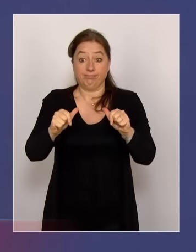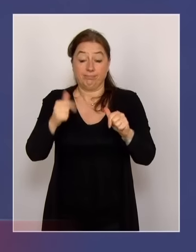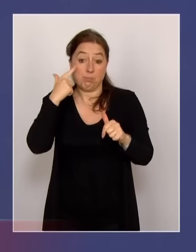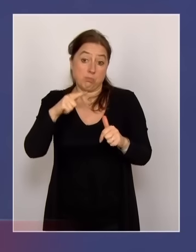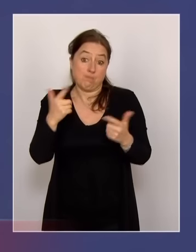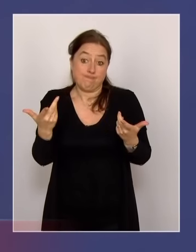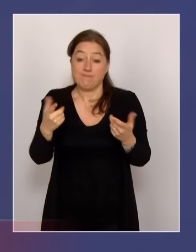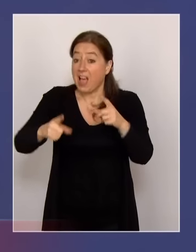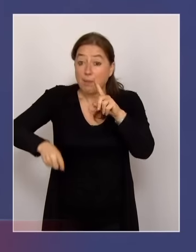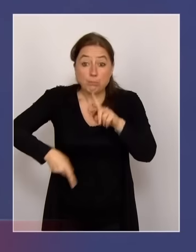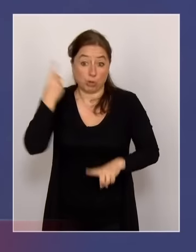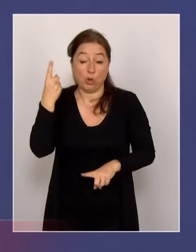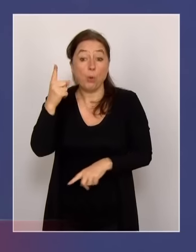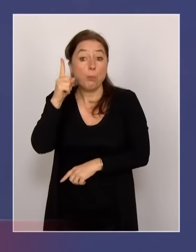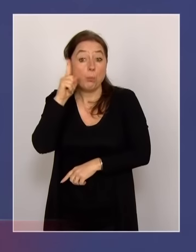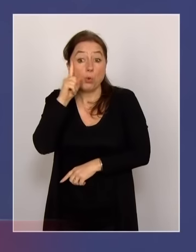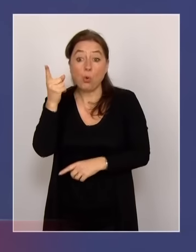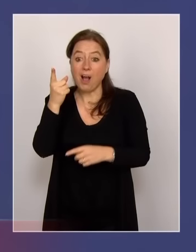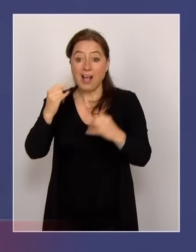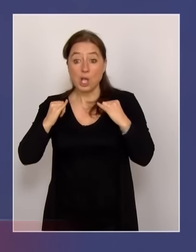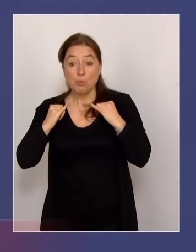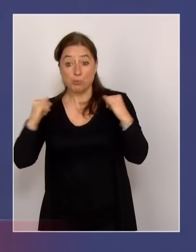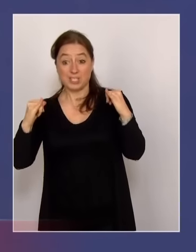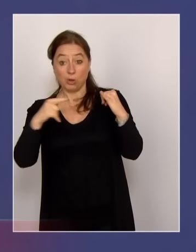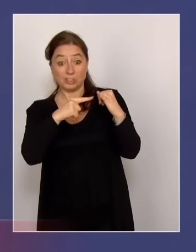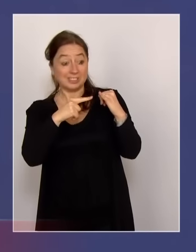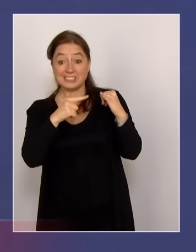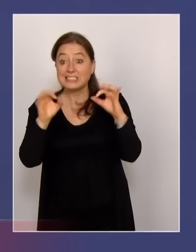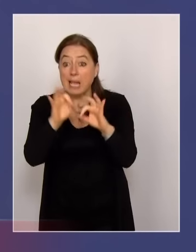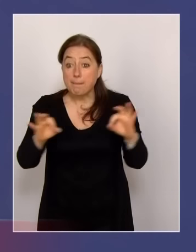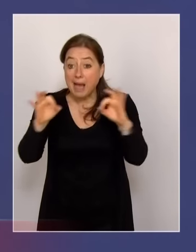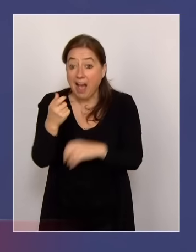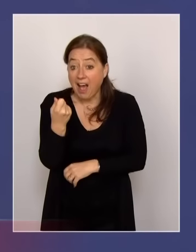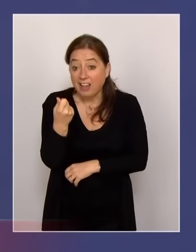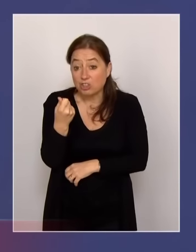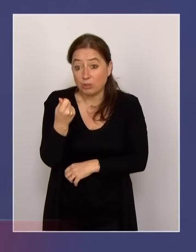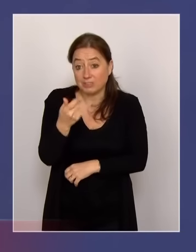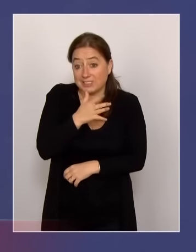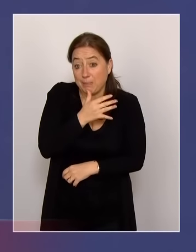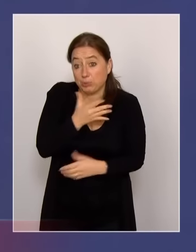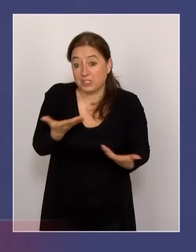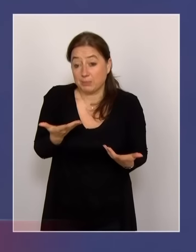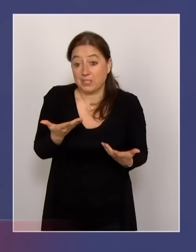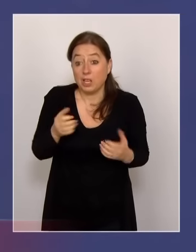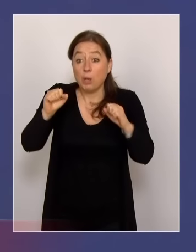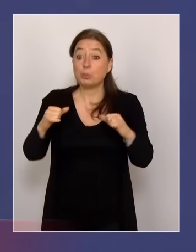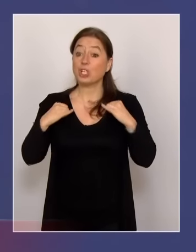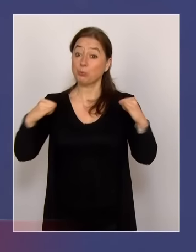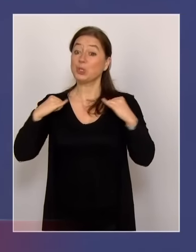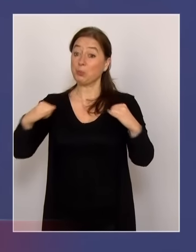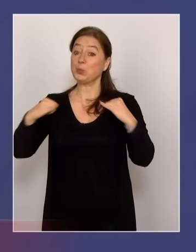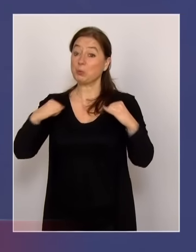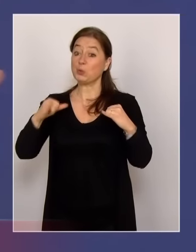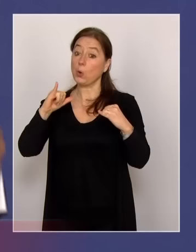C'est indispensable parce qu'il n'y a pas de puissance sans assise économique solide. Sinon, on décrète la puissance mais très rapidement elle est financée par d'autres.